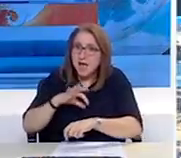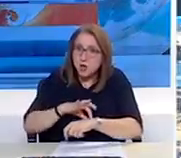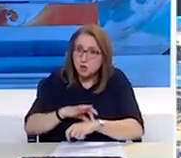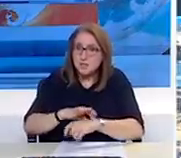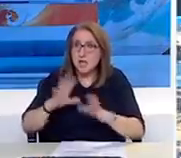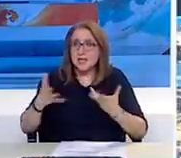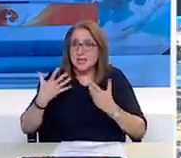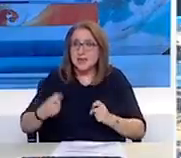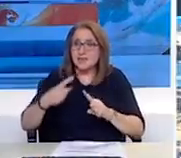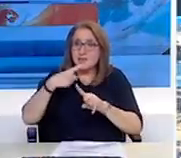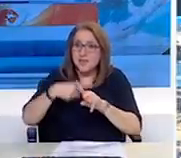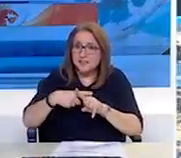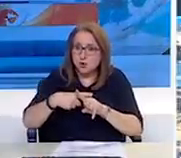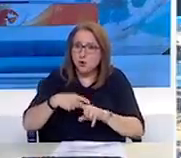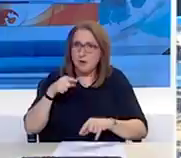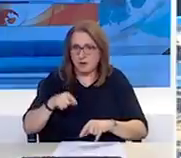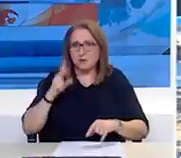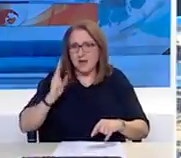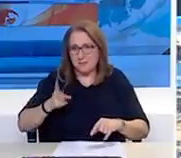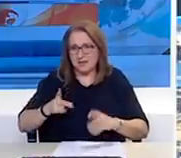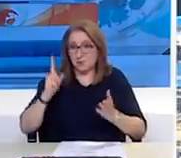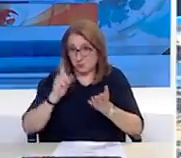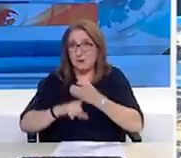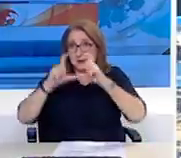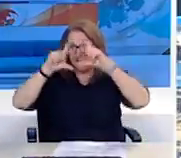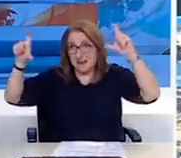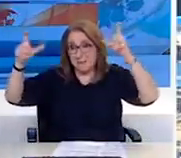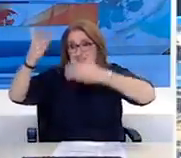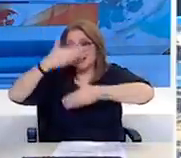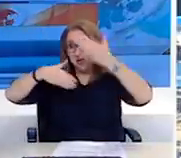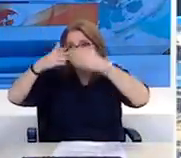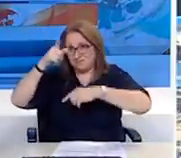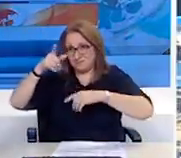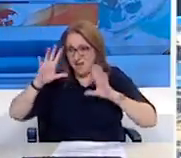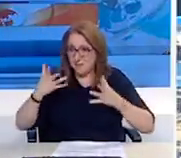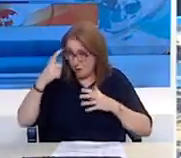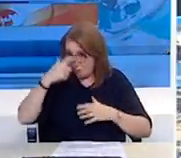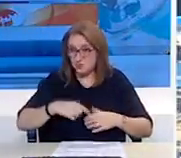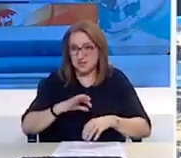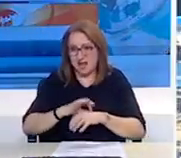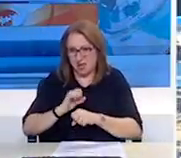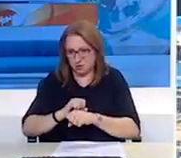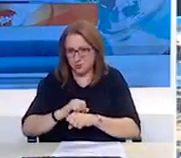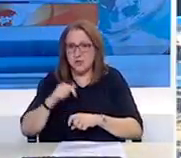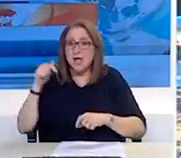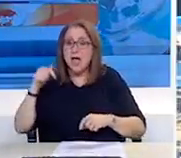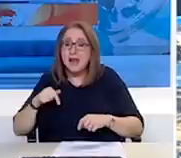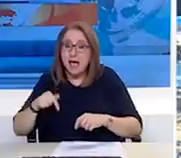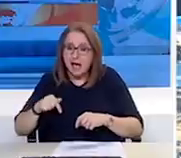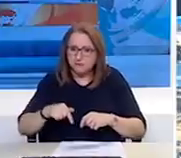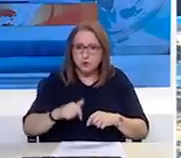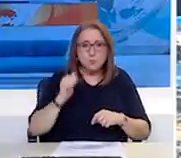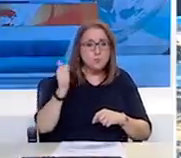θετικός. Θεωρώ ότι είναι σημαντικότερο αυτή την περίοδο να προσεγγίσουμε ειδικούς για αυτά τα